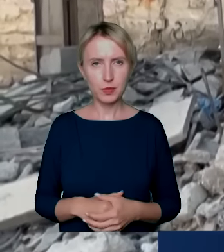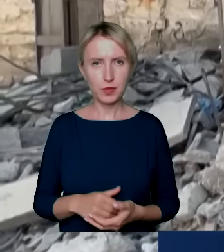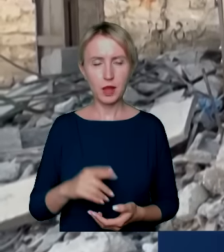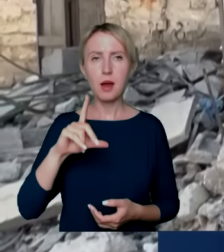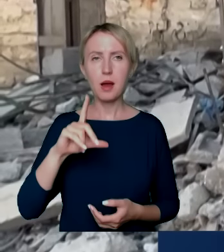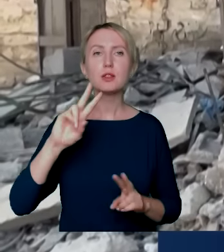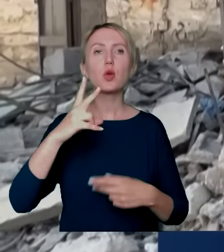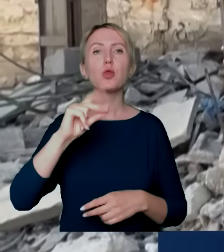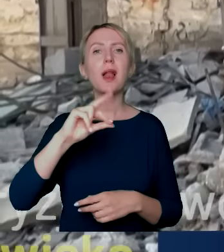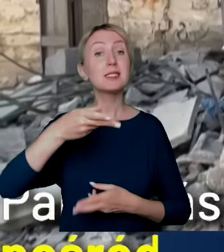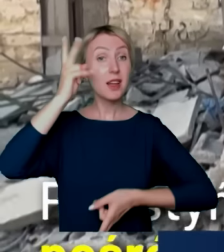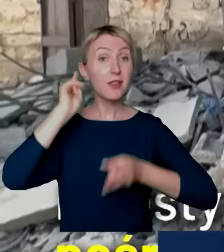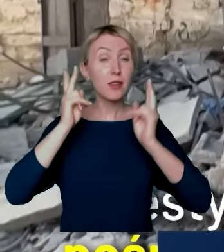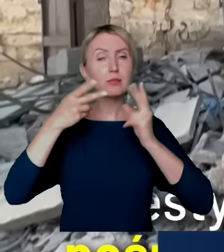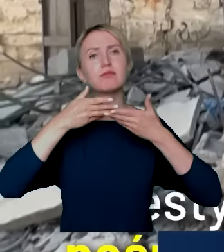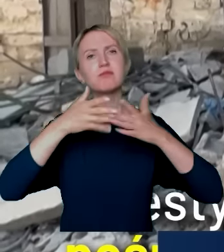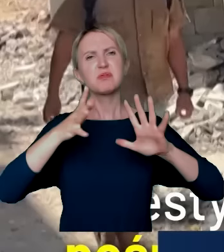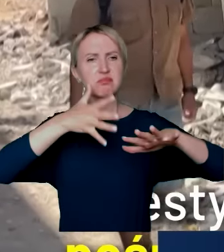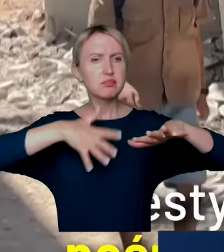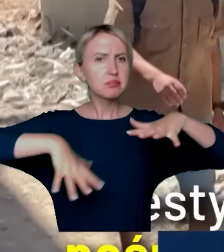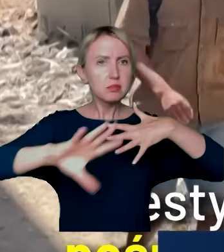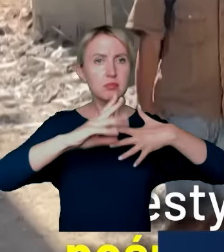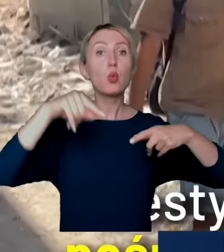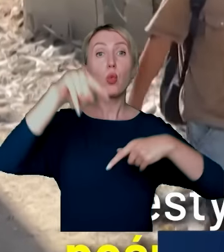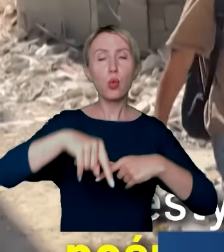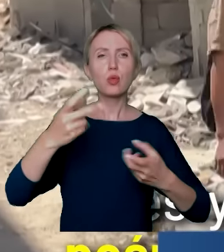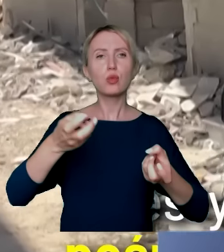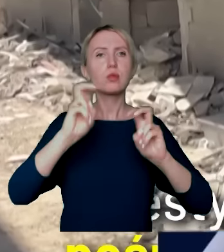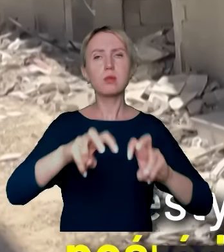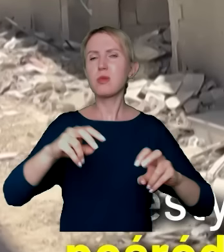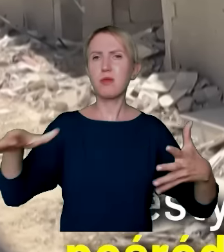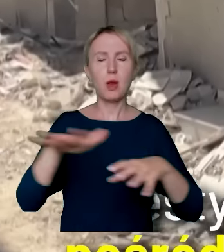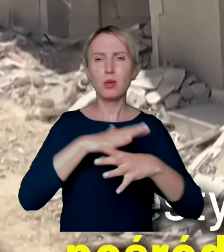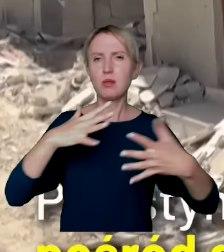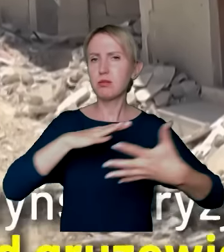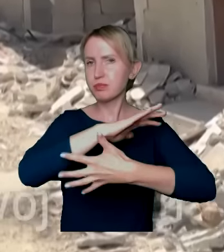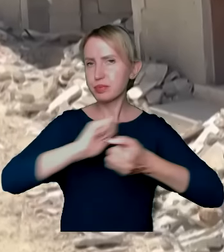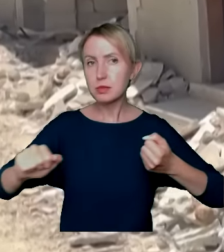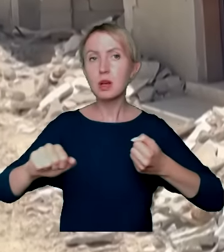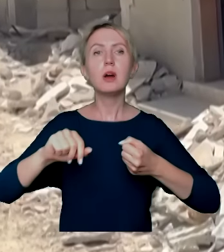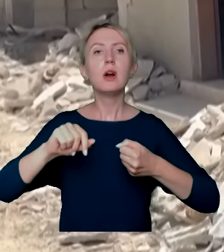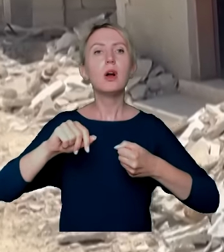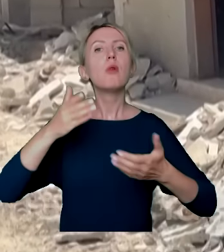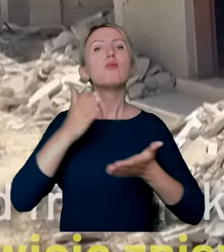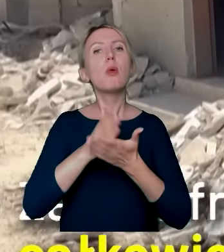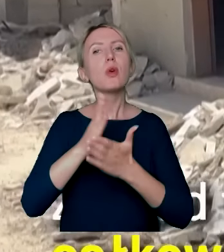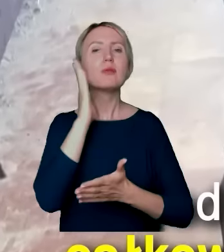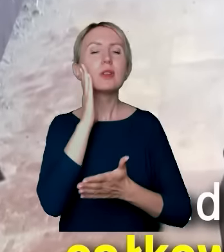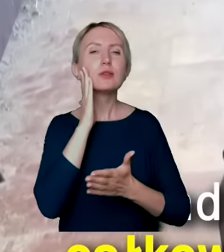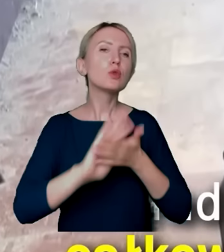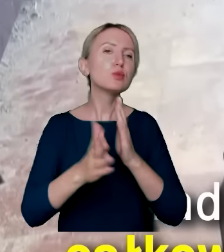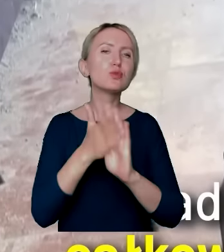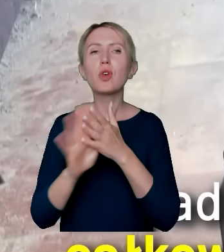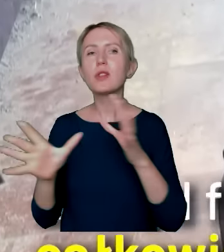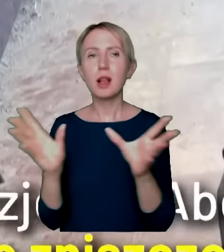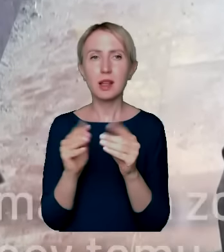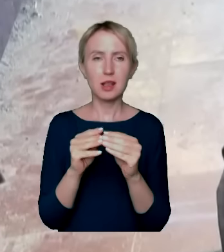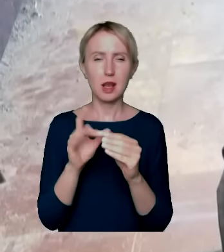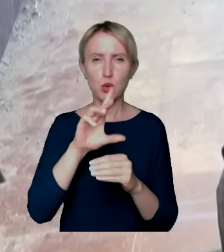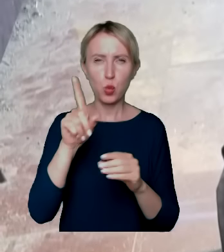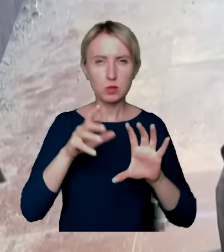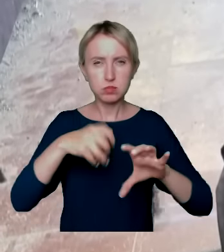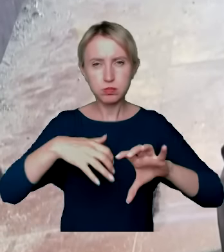swój salon pośród gruzowiska. Jego zakład fryzjerski został całkowicie zniszczony. Pomogli mu w tym mieszkańcy, którzy sprzątali wraz z nim gruz znajdujący się w